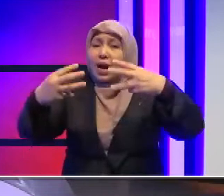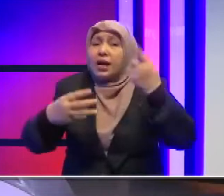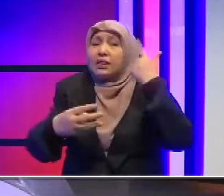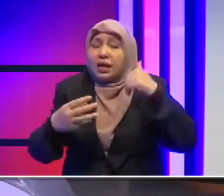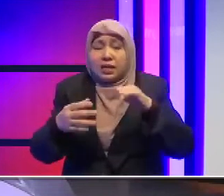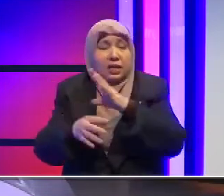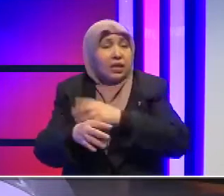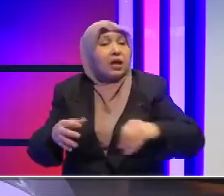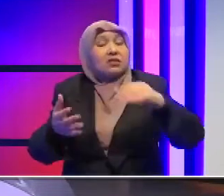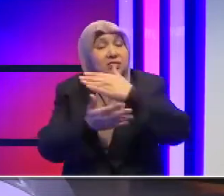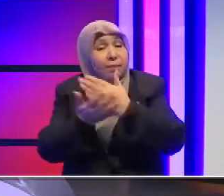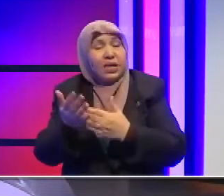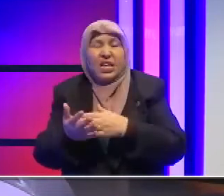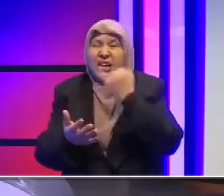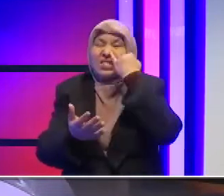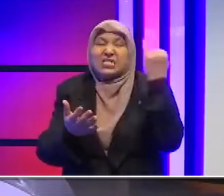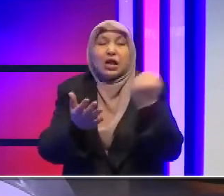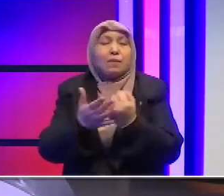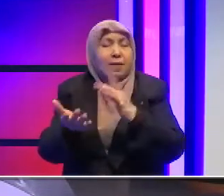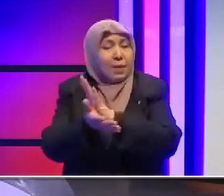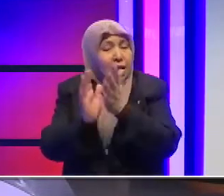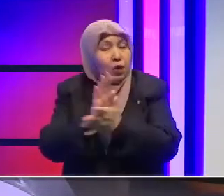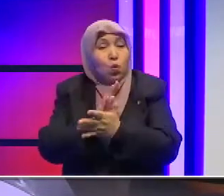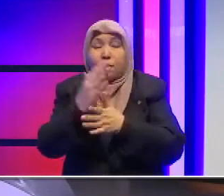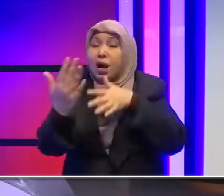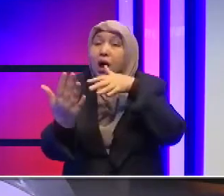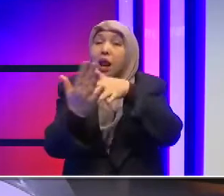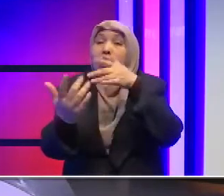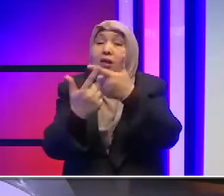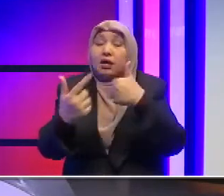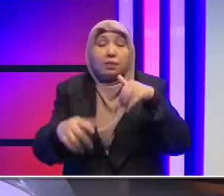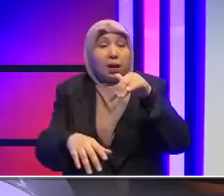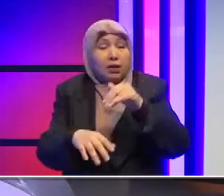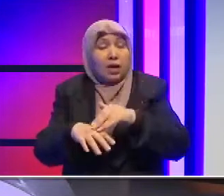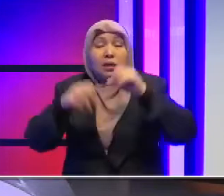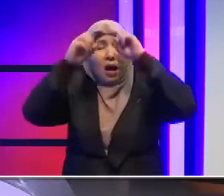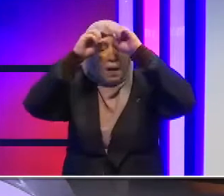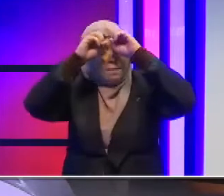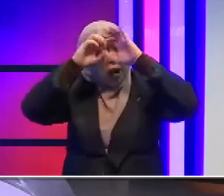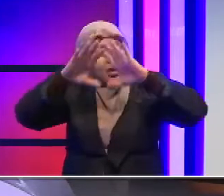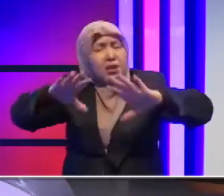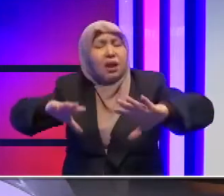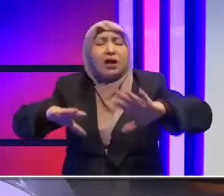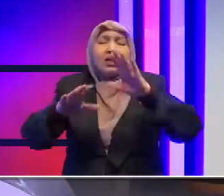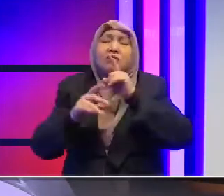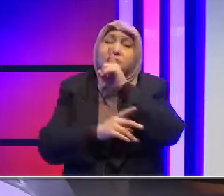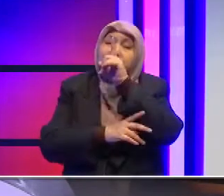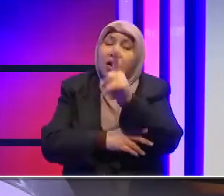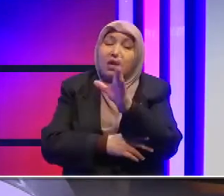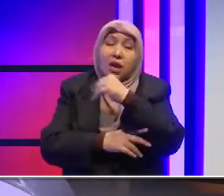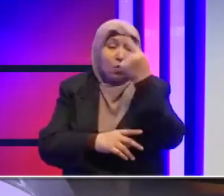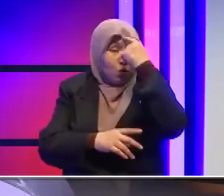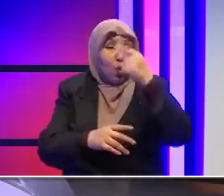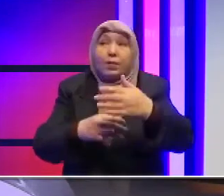Jika sesuatu kezaliman itu berlaku menghalang daripada keamanan yang sebenar-benarnya, iaitu untuk